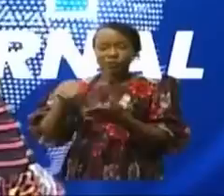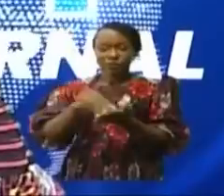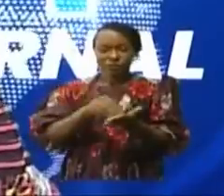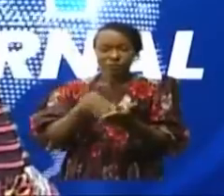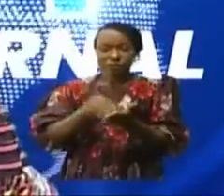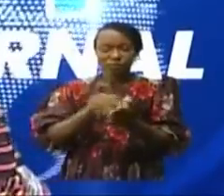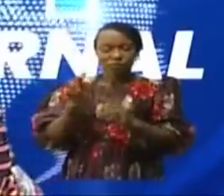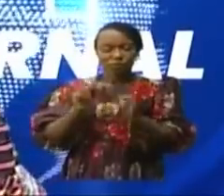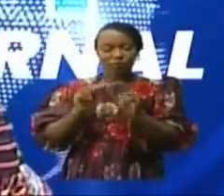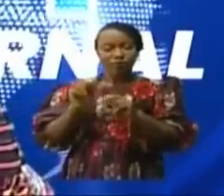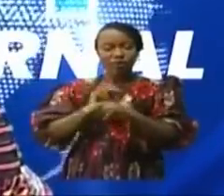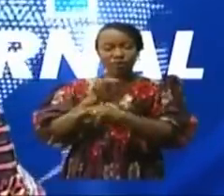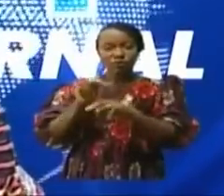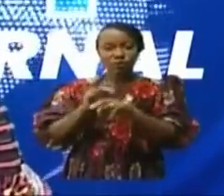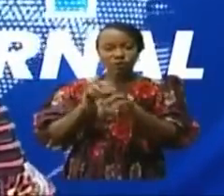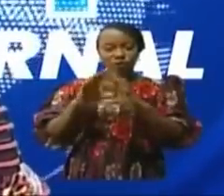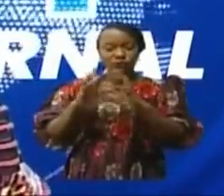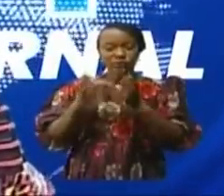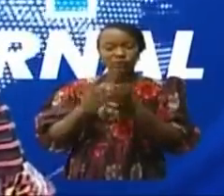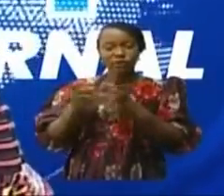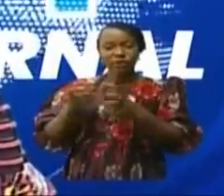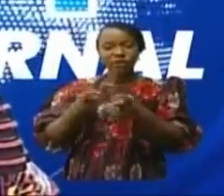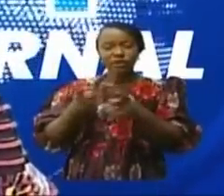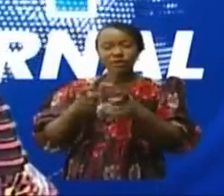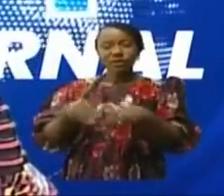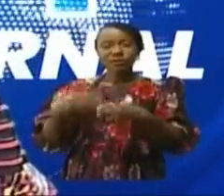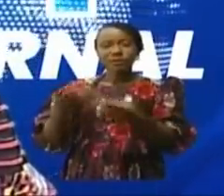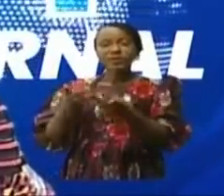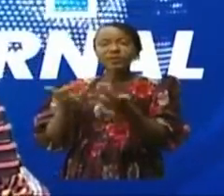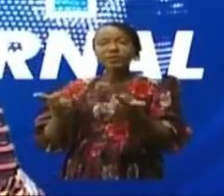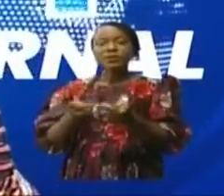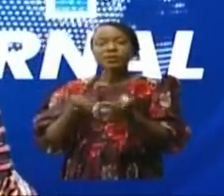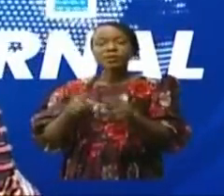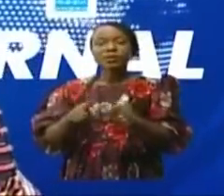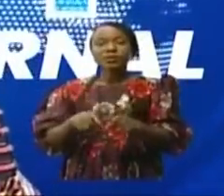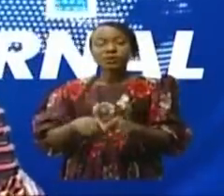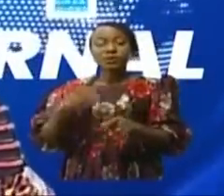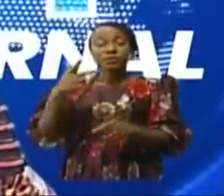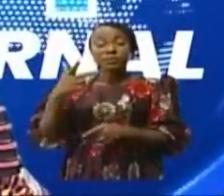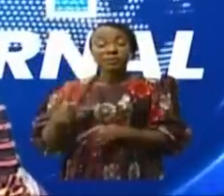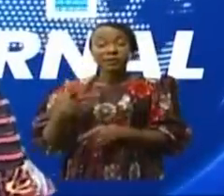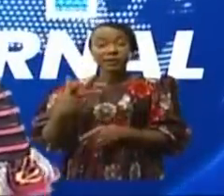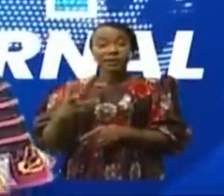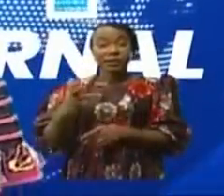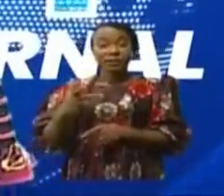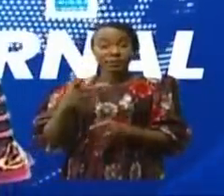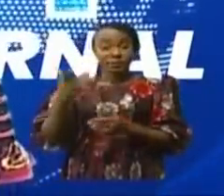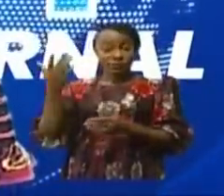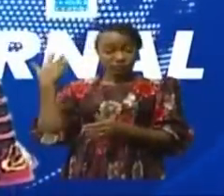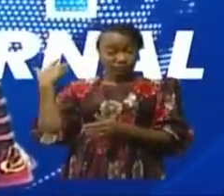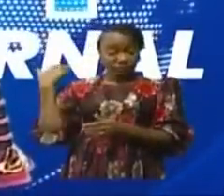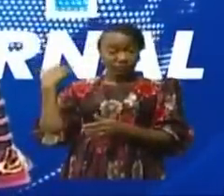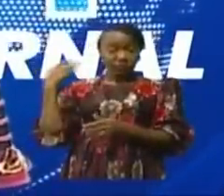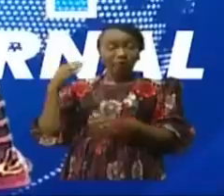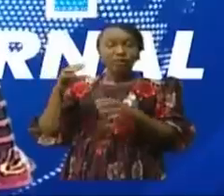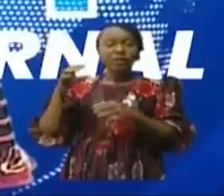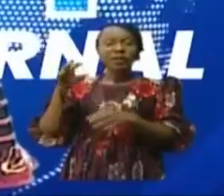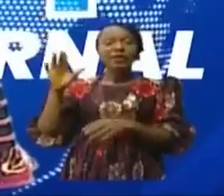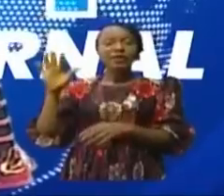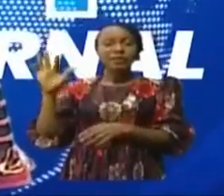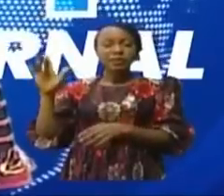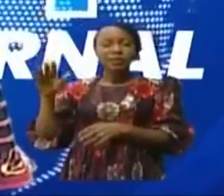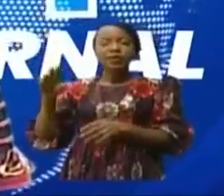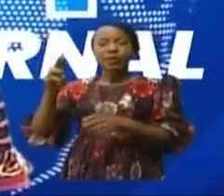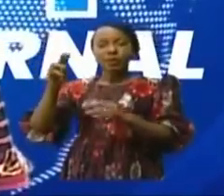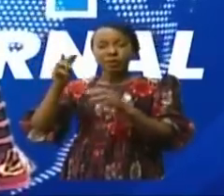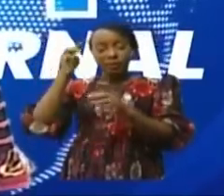niveau national. Un comité de pilotage a été mis en place et installé mercredi dernier à Kinshasa au ministère de l'Agriculture pour